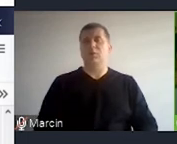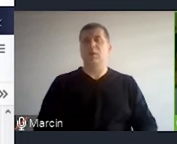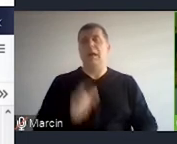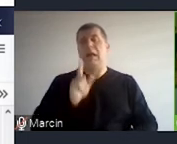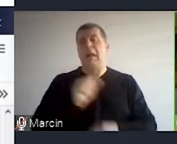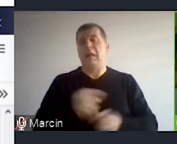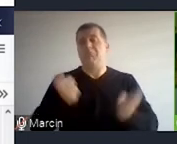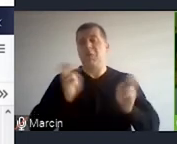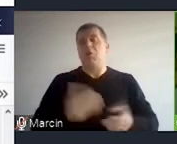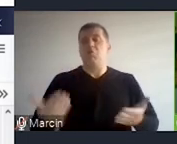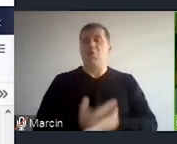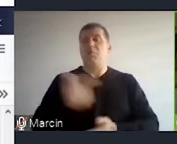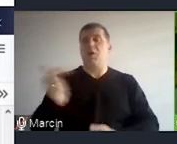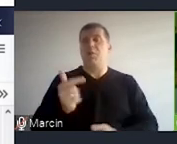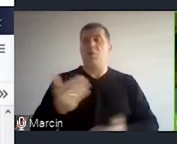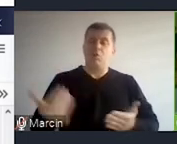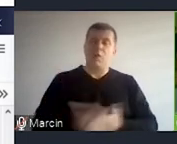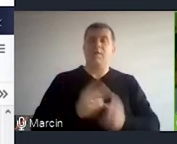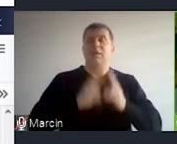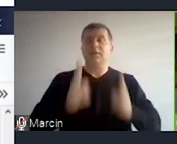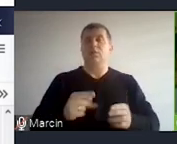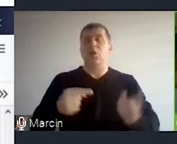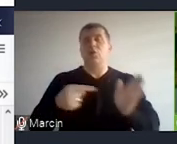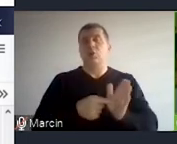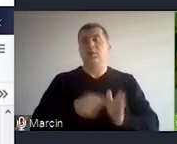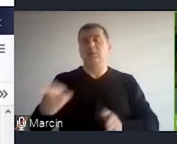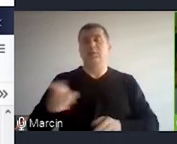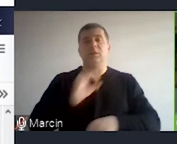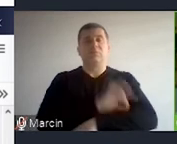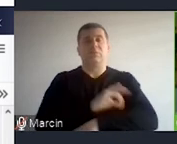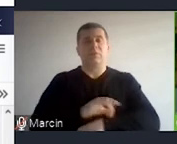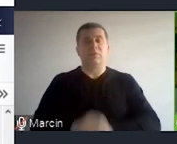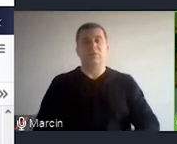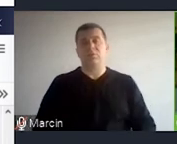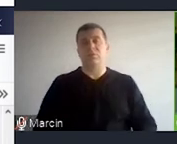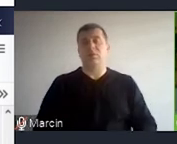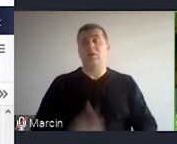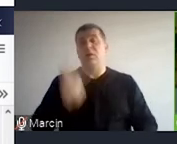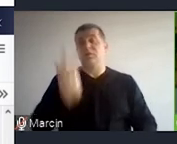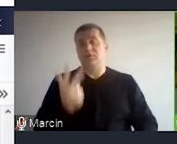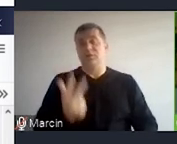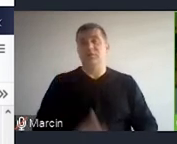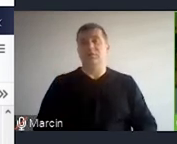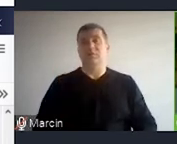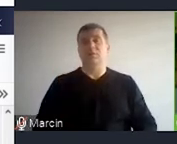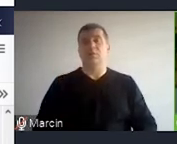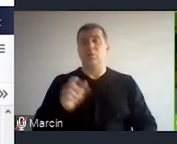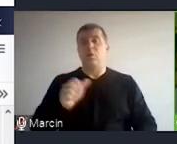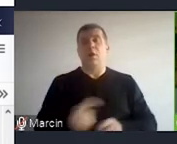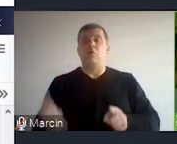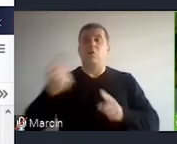powstają nowe obowiązki i nowy zakres dotyczący samego projektu. No i trzeci wariant to wariant